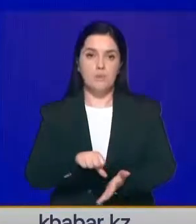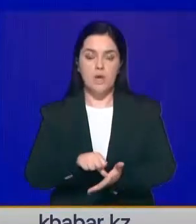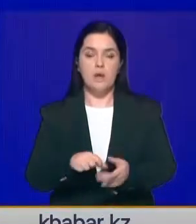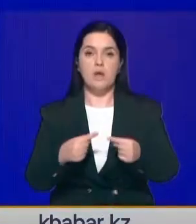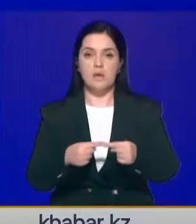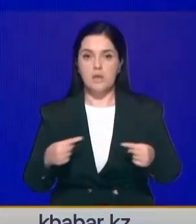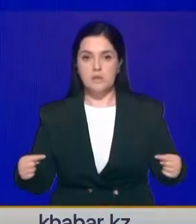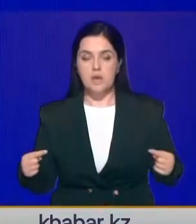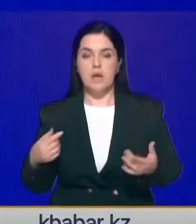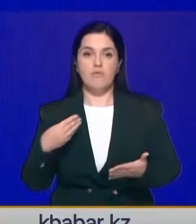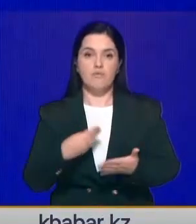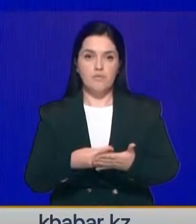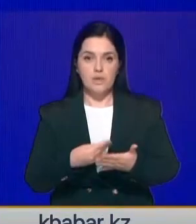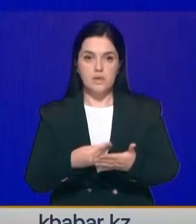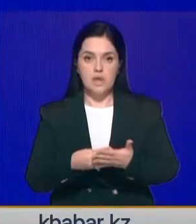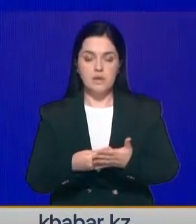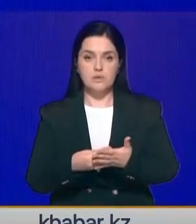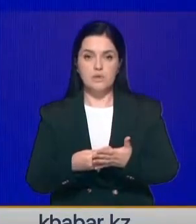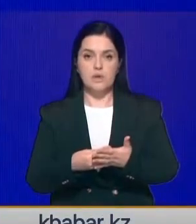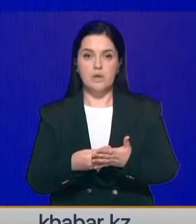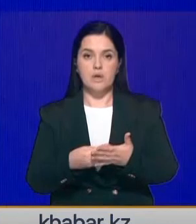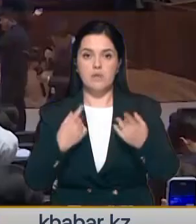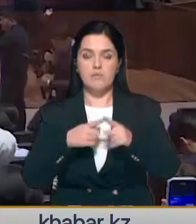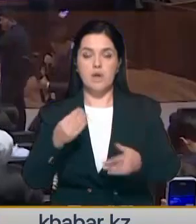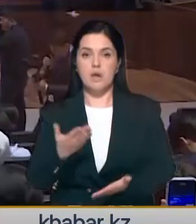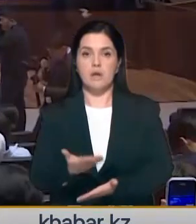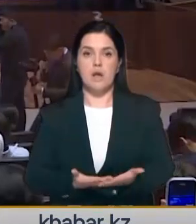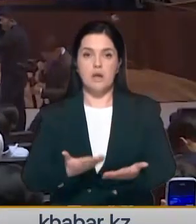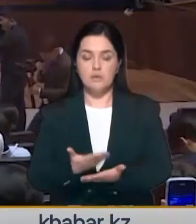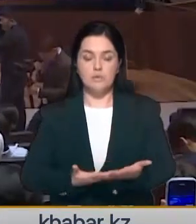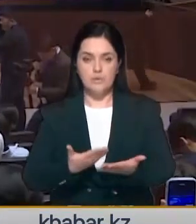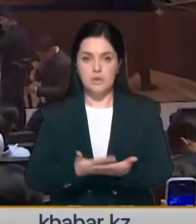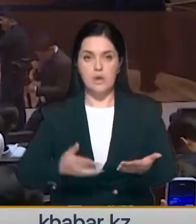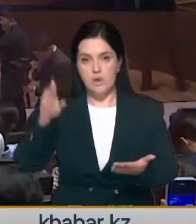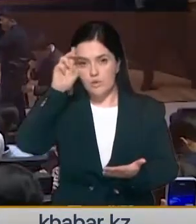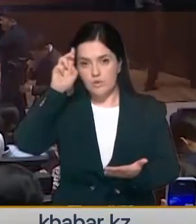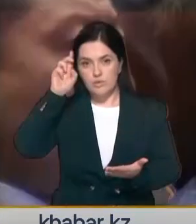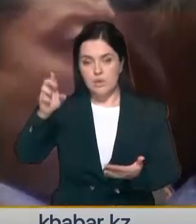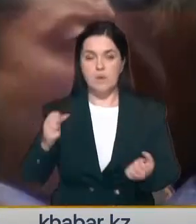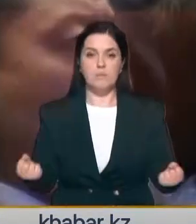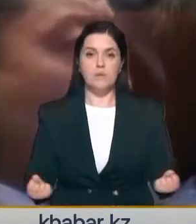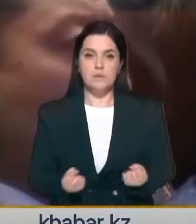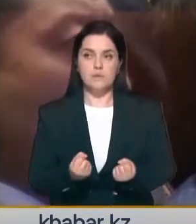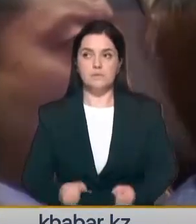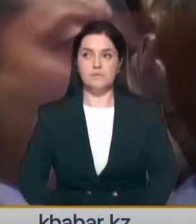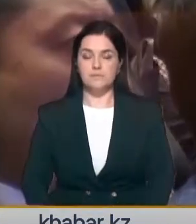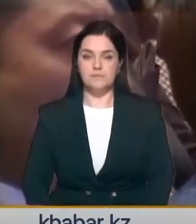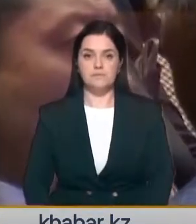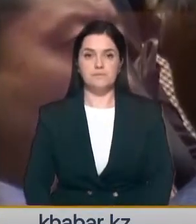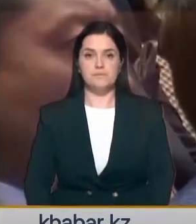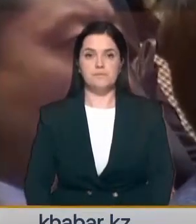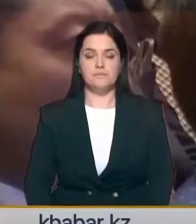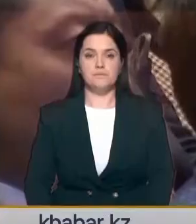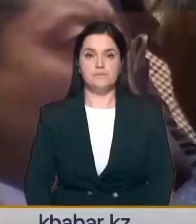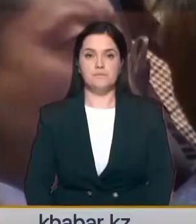различную финансовую, инфраструктурную и консультационную государственную поддержку. Предоставляются микрокредиты